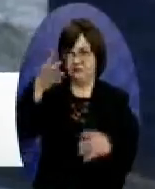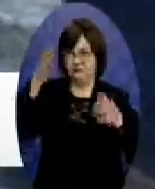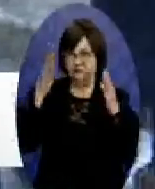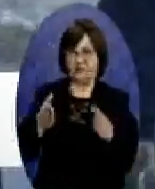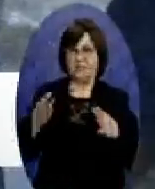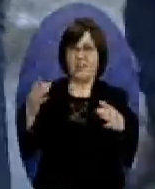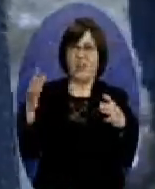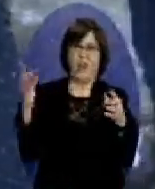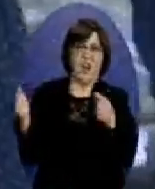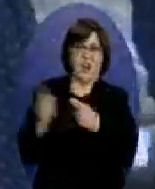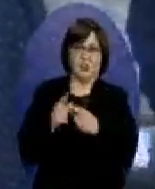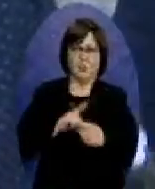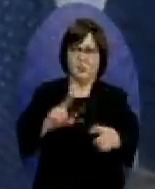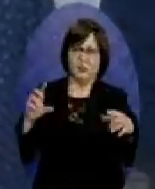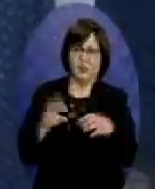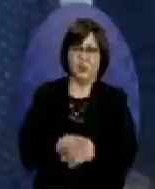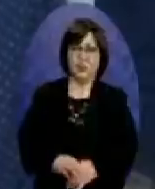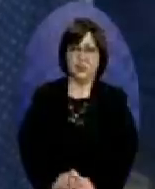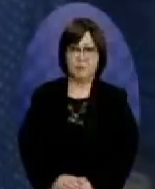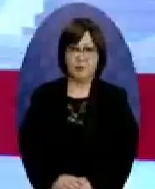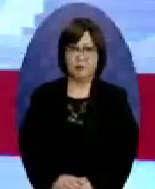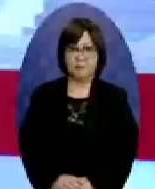хүргэжээ.